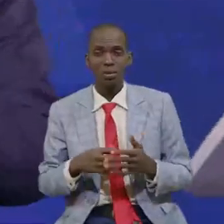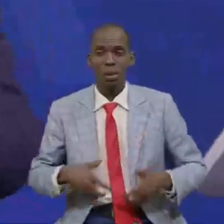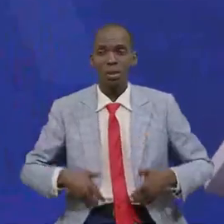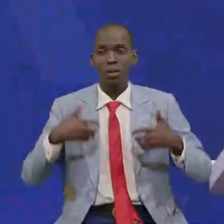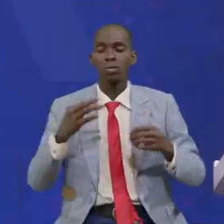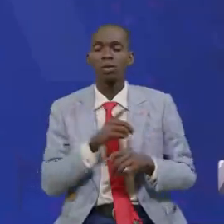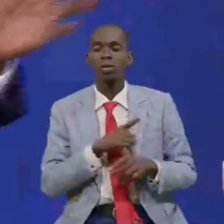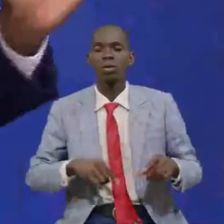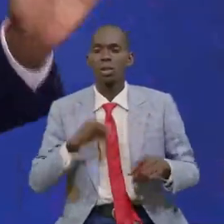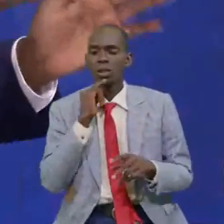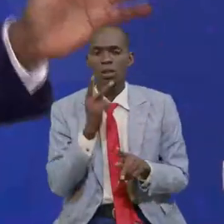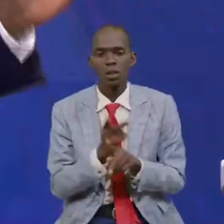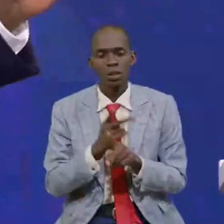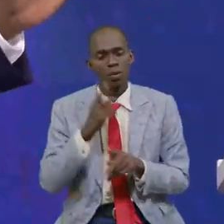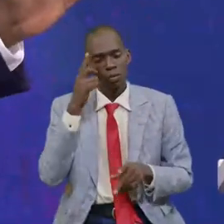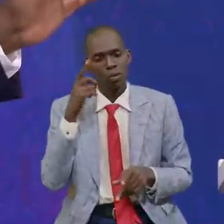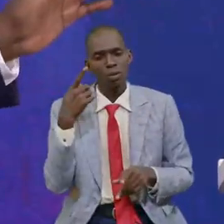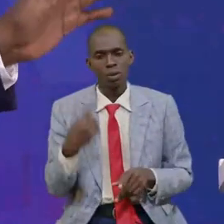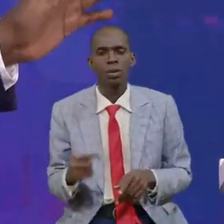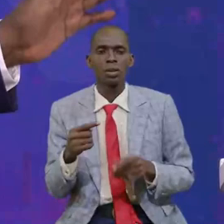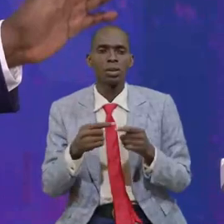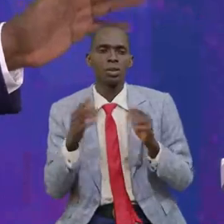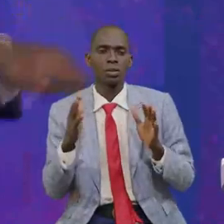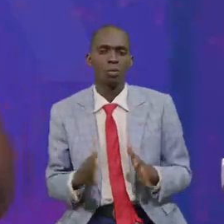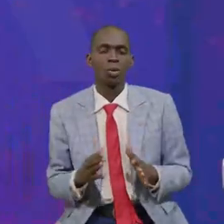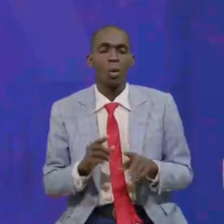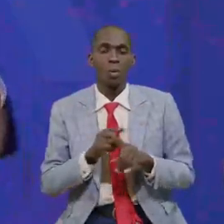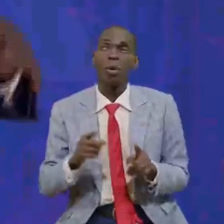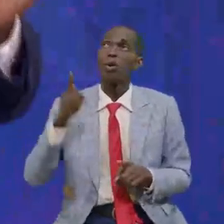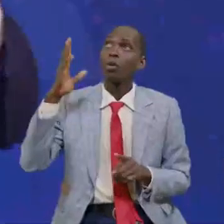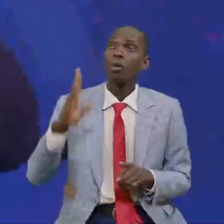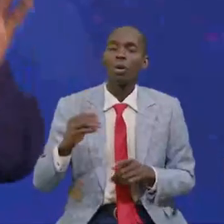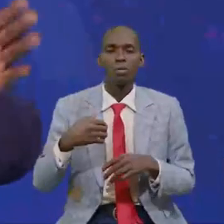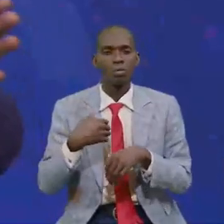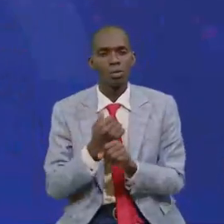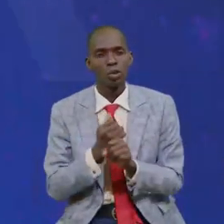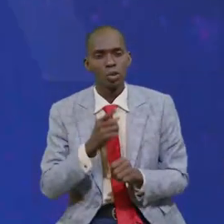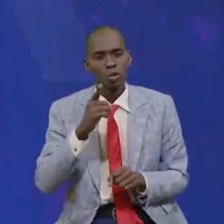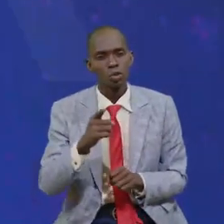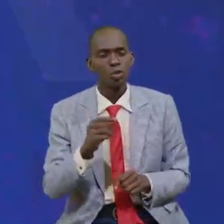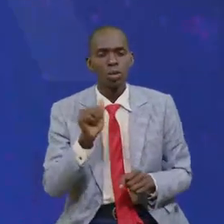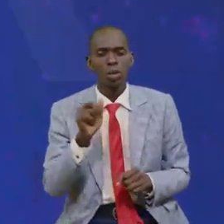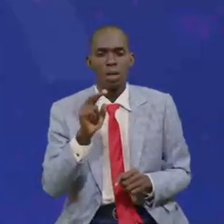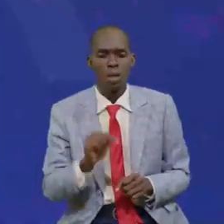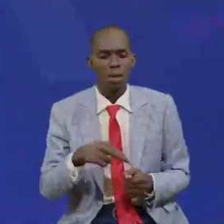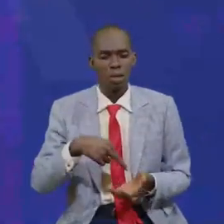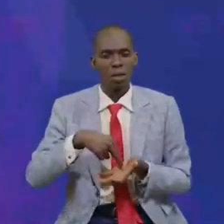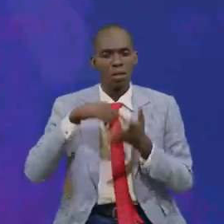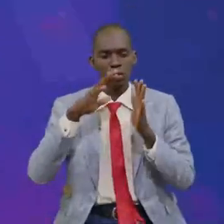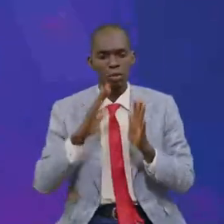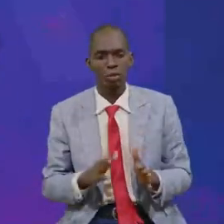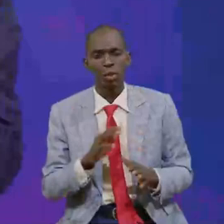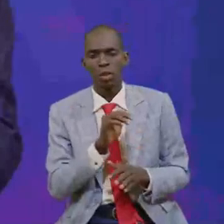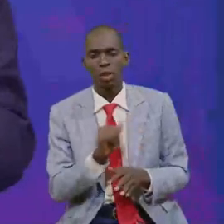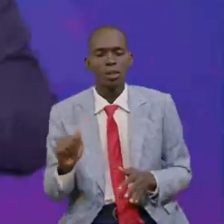rebelles. Le Seigneur, dans sa pensée, fait de toi un ambassadeur. Fait de toi un enfant de Dieu. Il fait